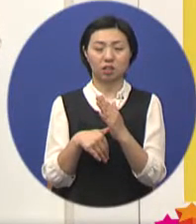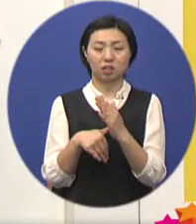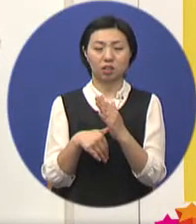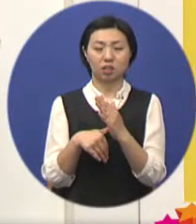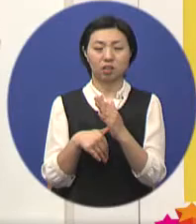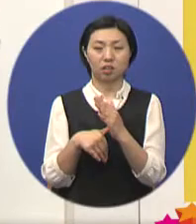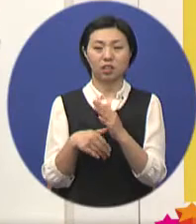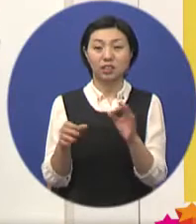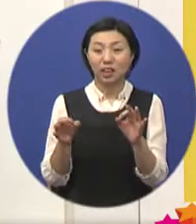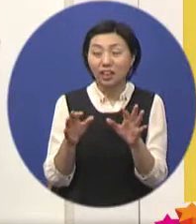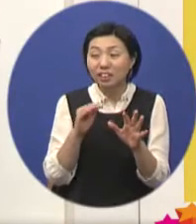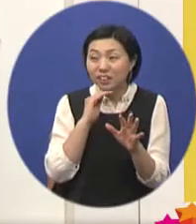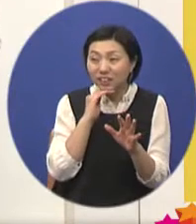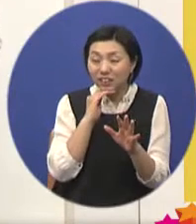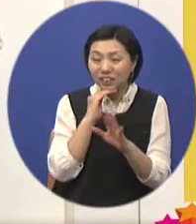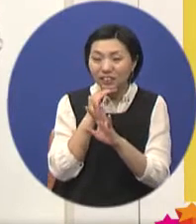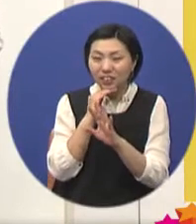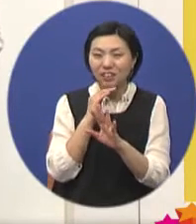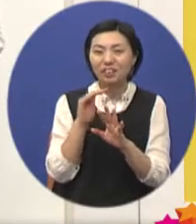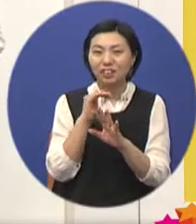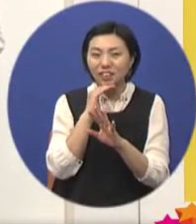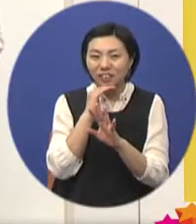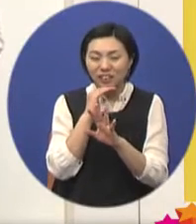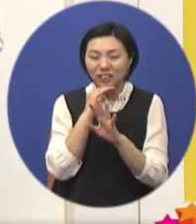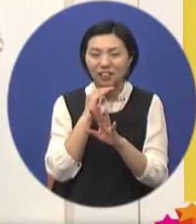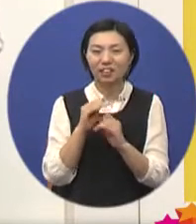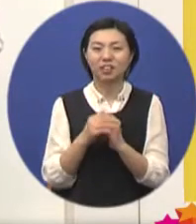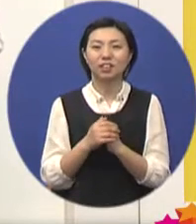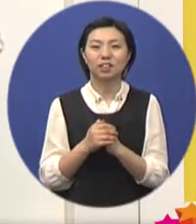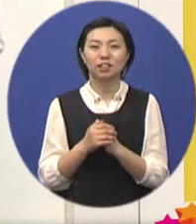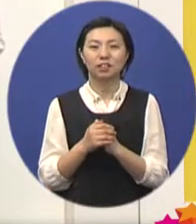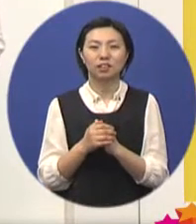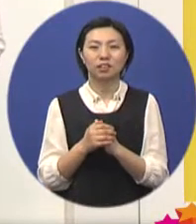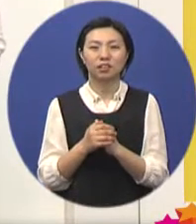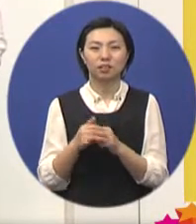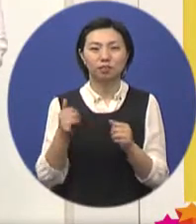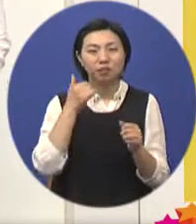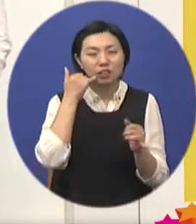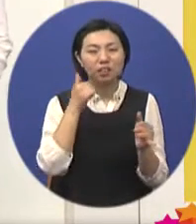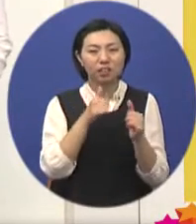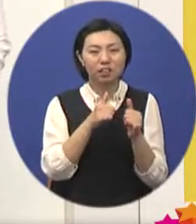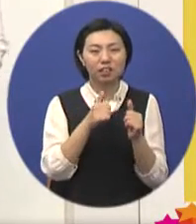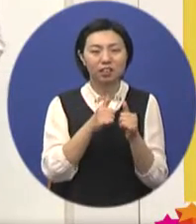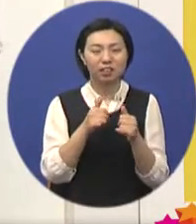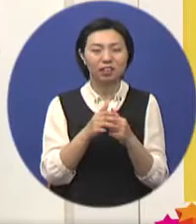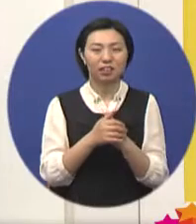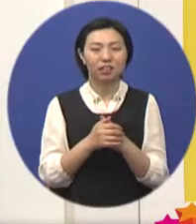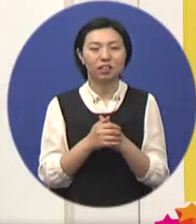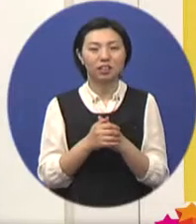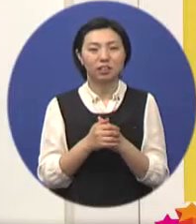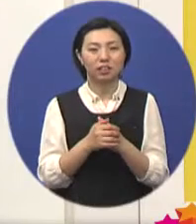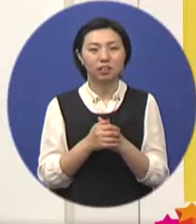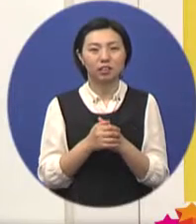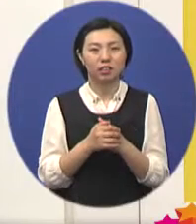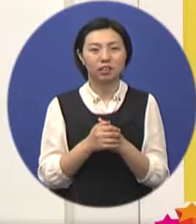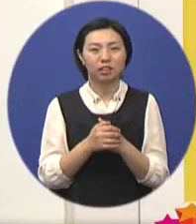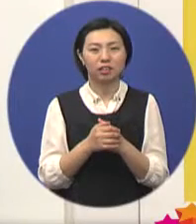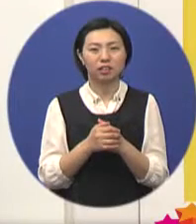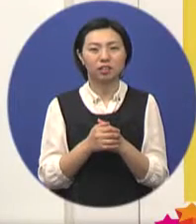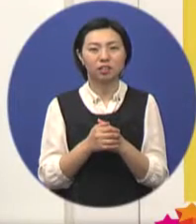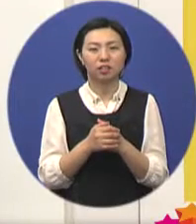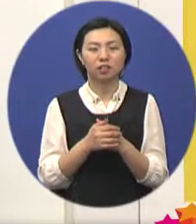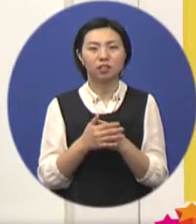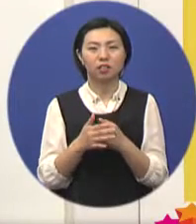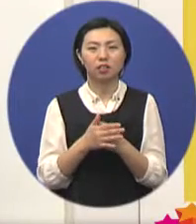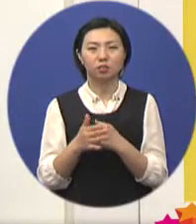아, 잠깐만요. 네. 핸드폰이 오나 보다. 예. 네, 받으시라 그러세요. 어차피 숨차 하셨는데. 네, 아.